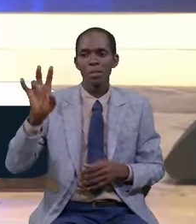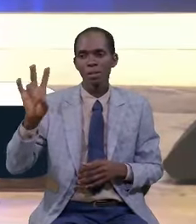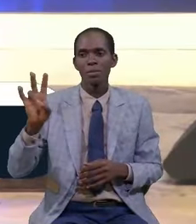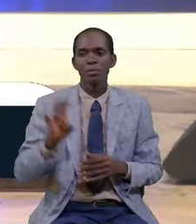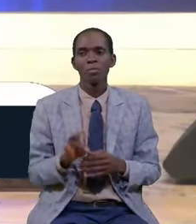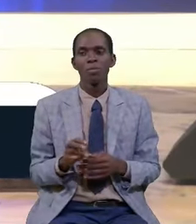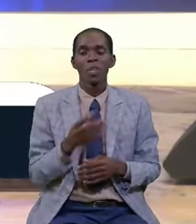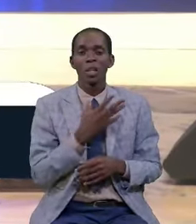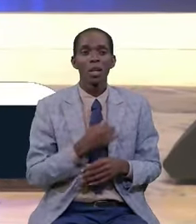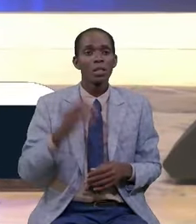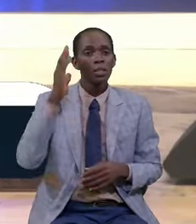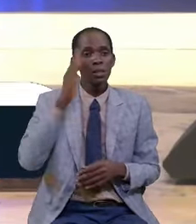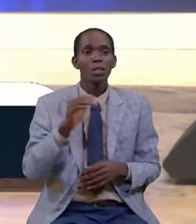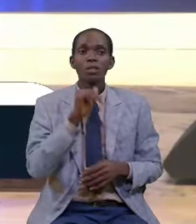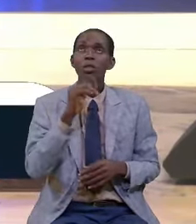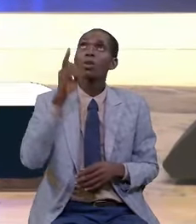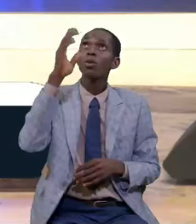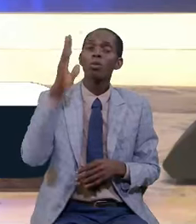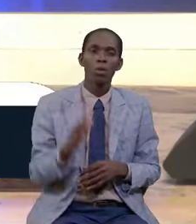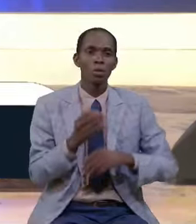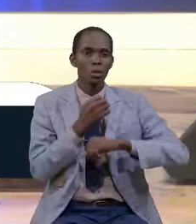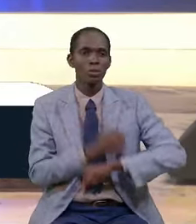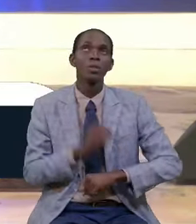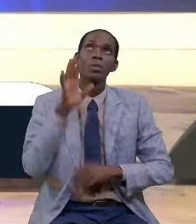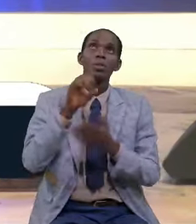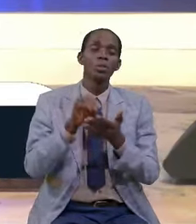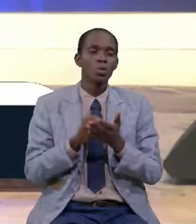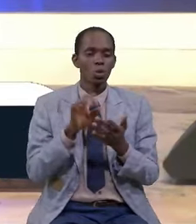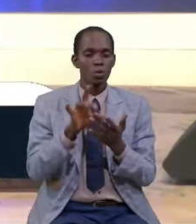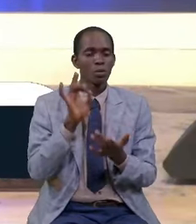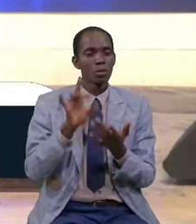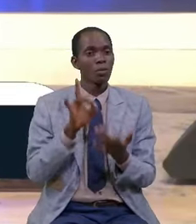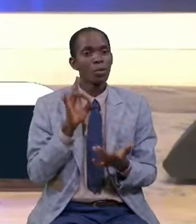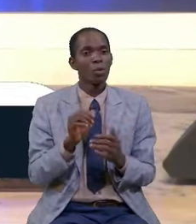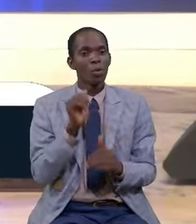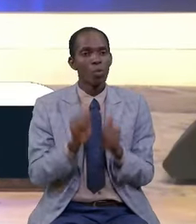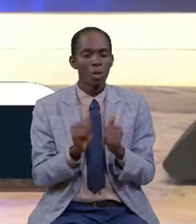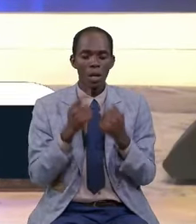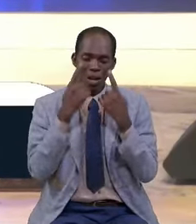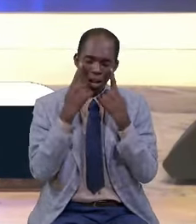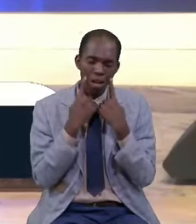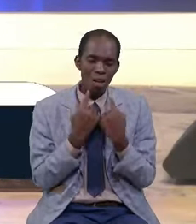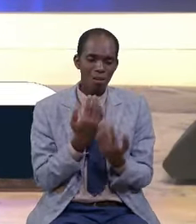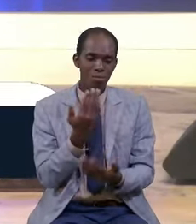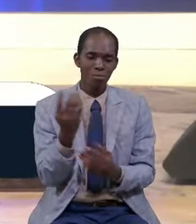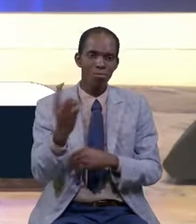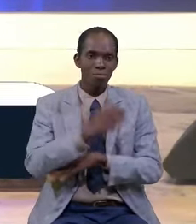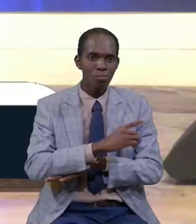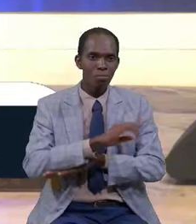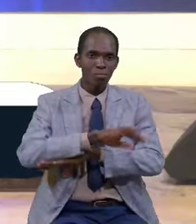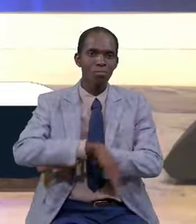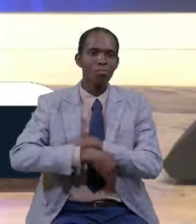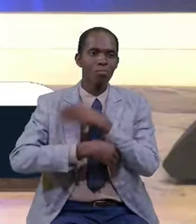Luc 18, 7. Et Dieu ne fera-t-il pas justice à ses élus qui crient à lui jour et